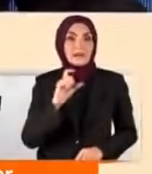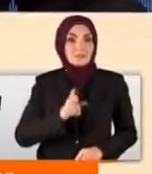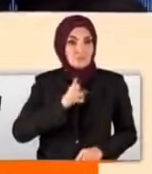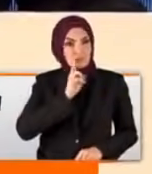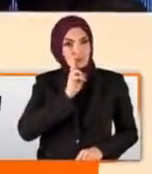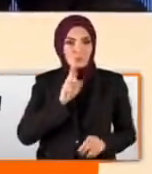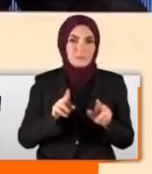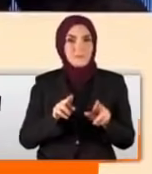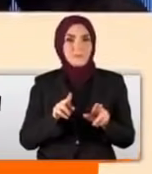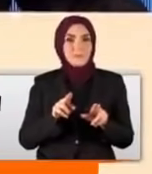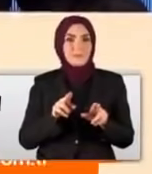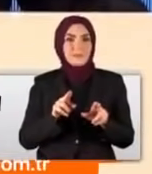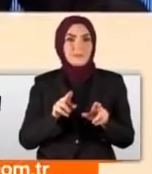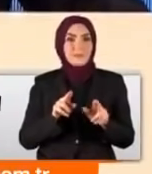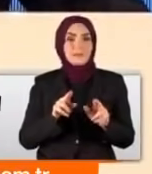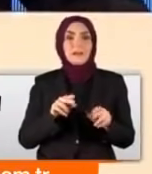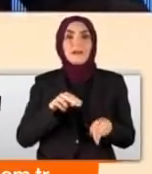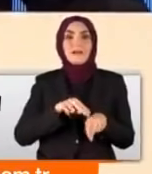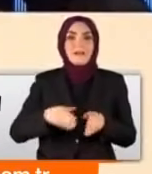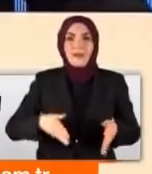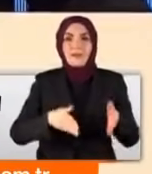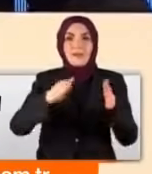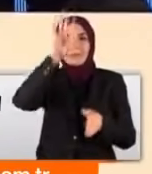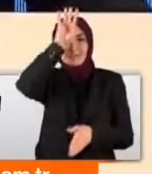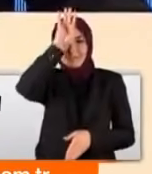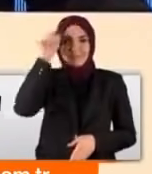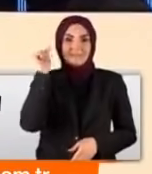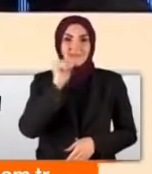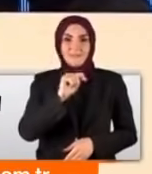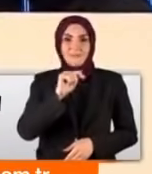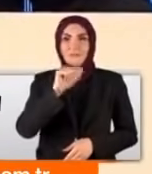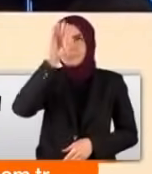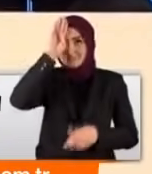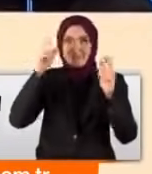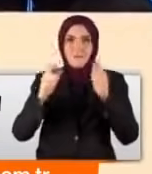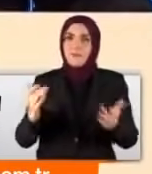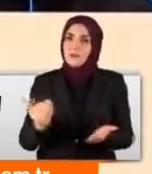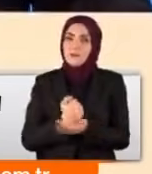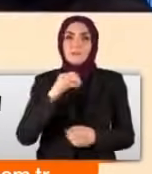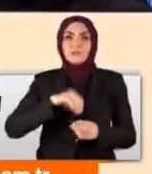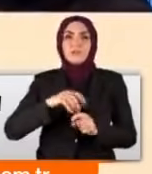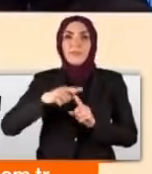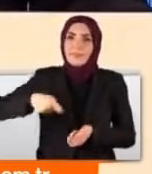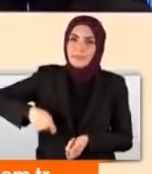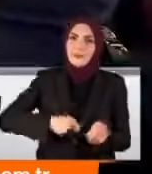sonunda filan Kanal İstanbul'u şehrimize kazandırmak üzere temeli atıyoruz.